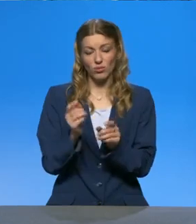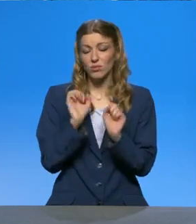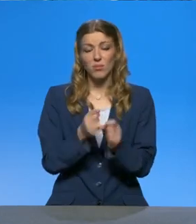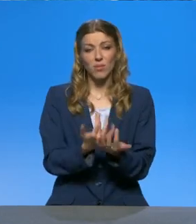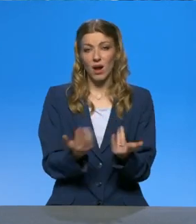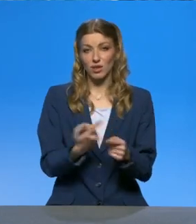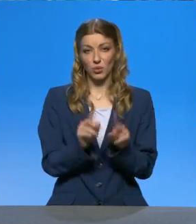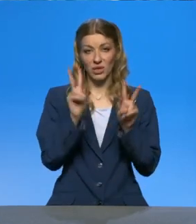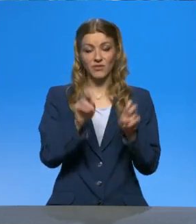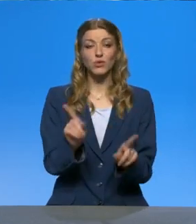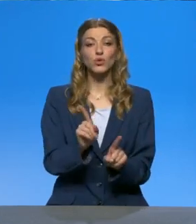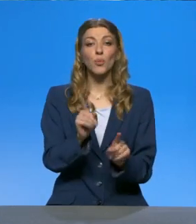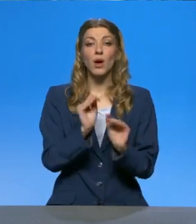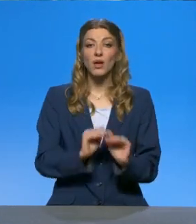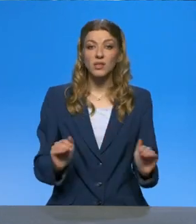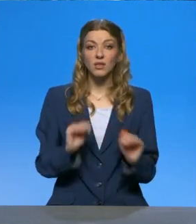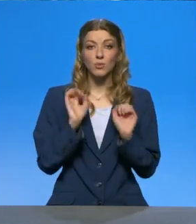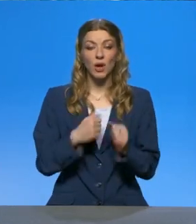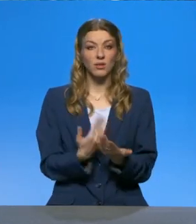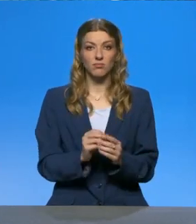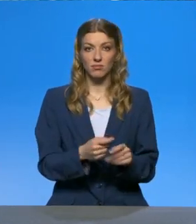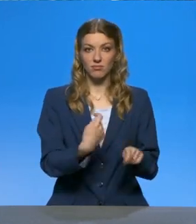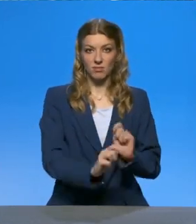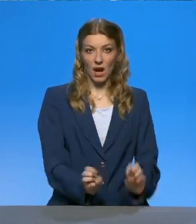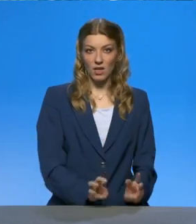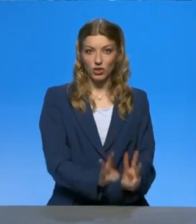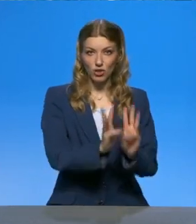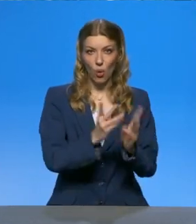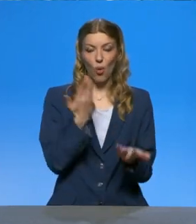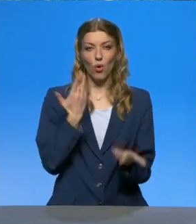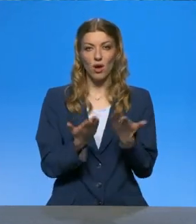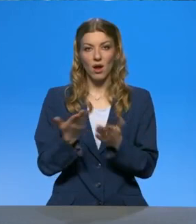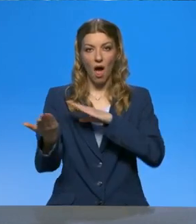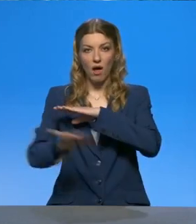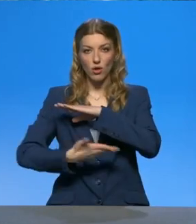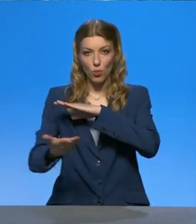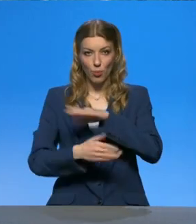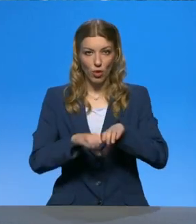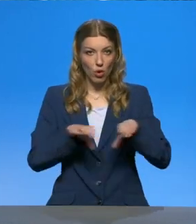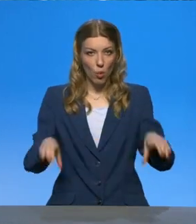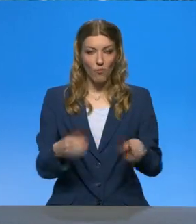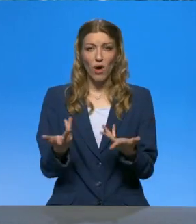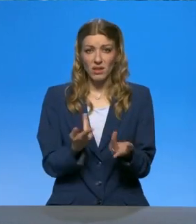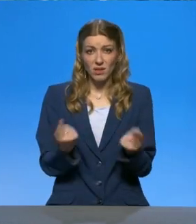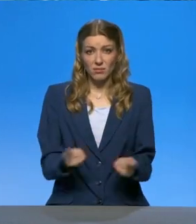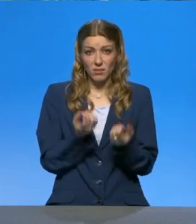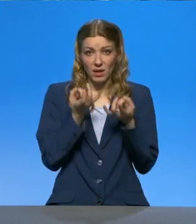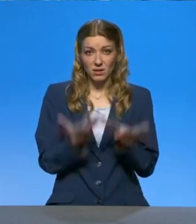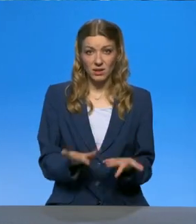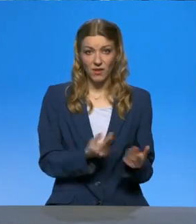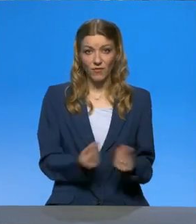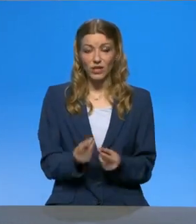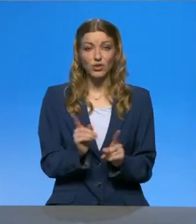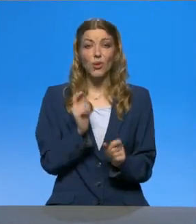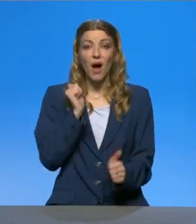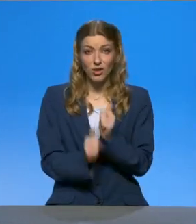чтобы ребенок мог, например, разжечь костер, или нарубить дров, или, например, там какие-то базовые вещи, которые каждому человеку все равно